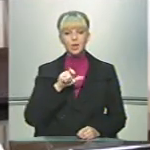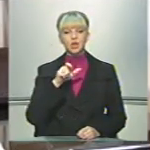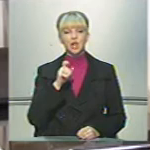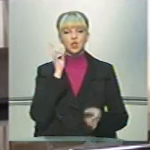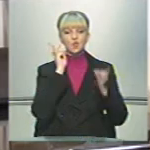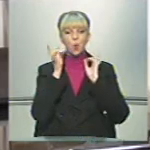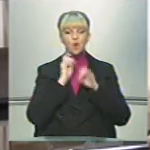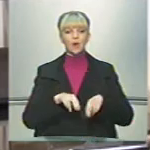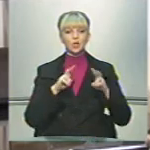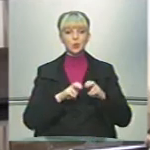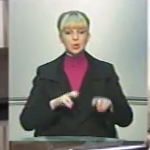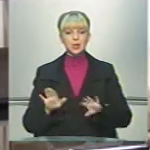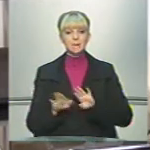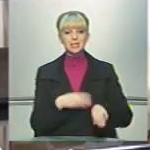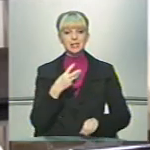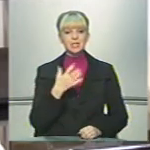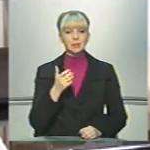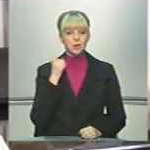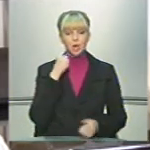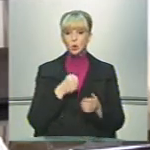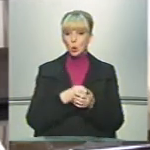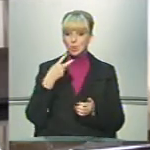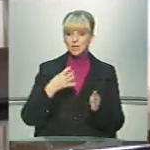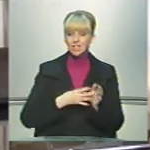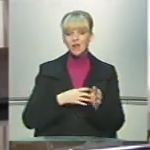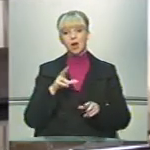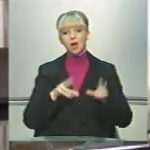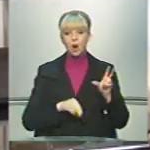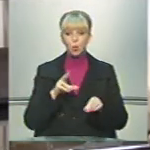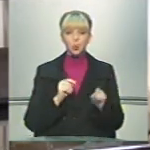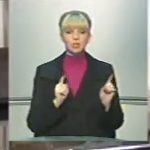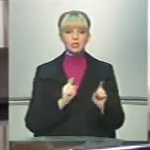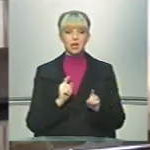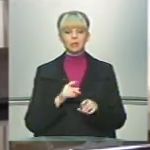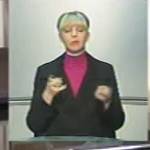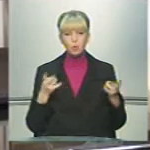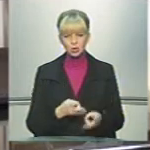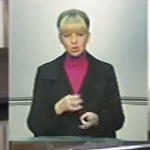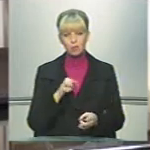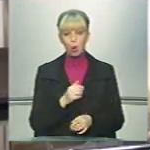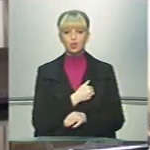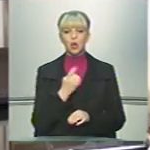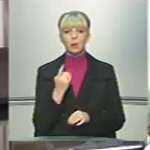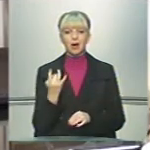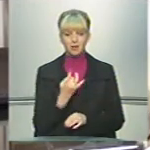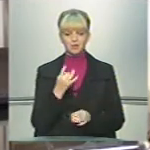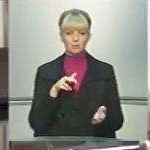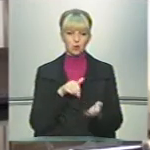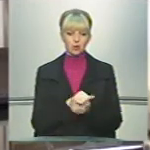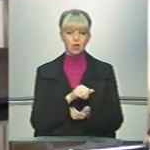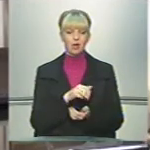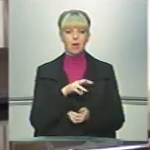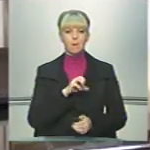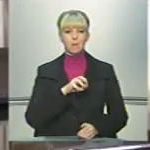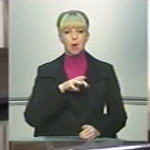дослідженні. Після 35 до 39 рахується, що потрібно було би хоч раз пройти